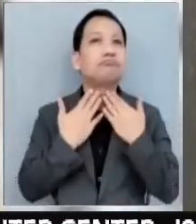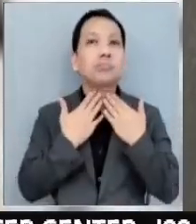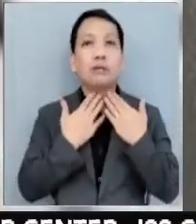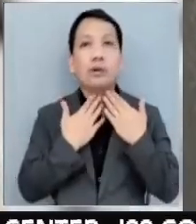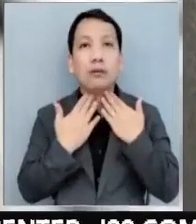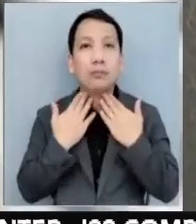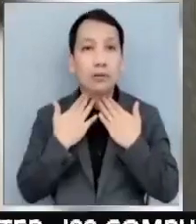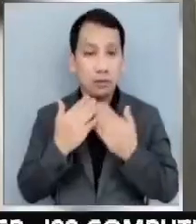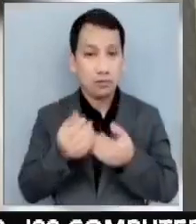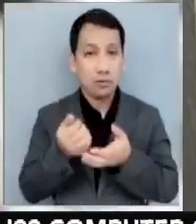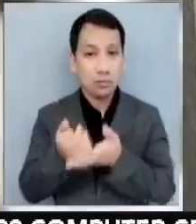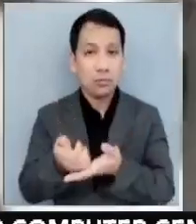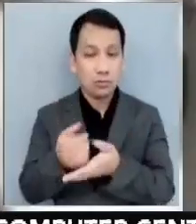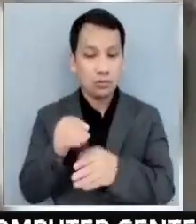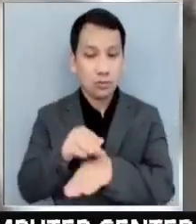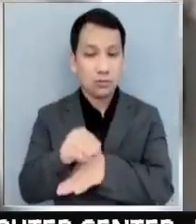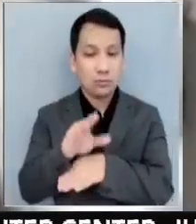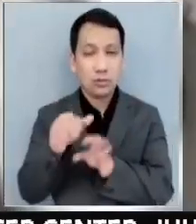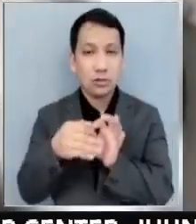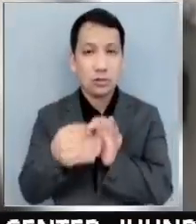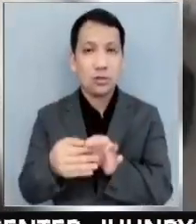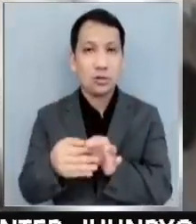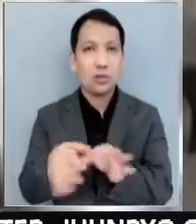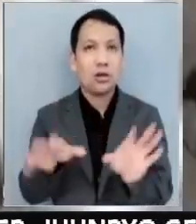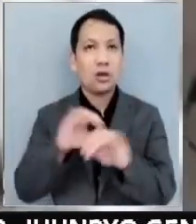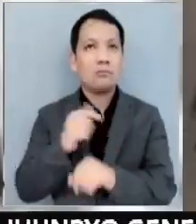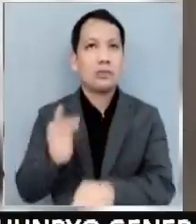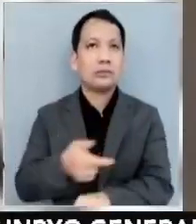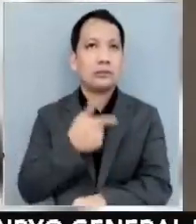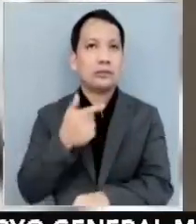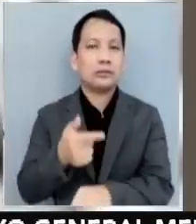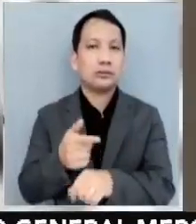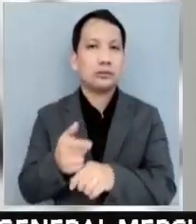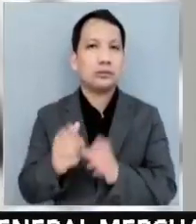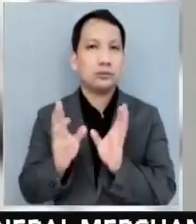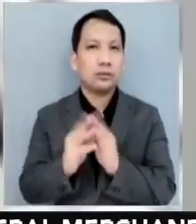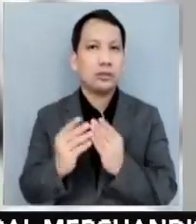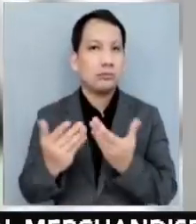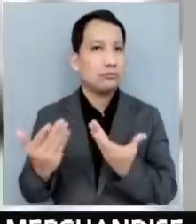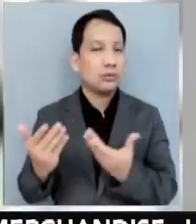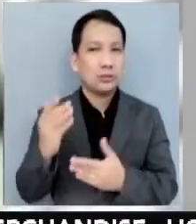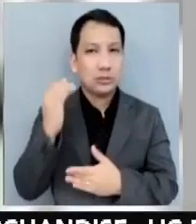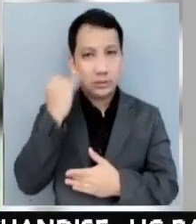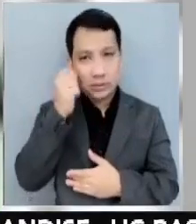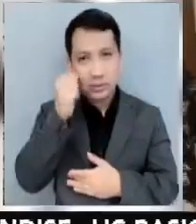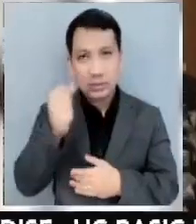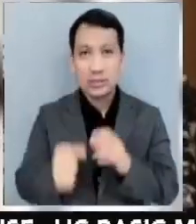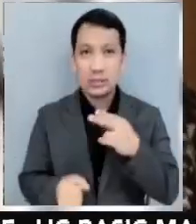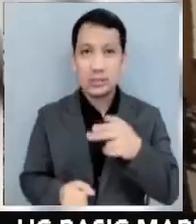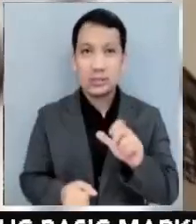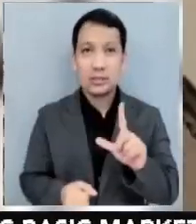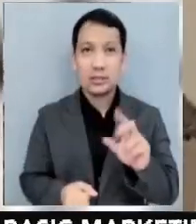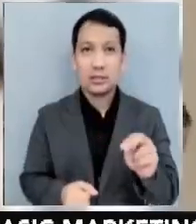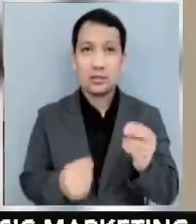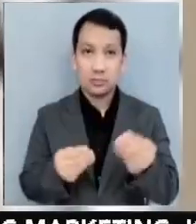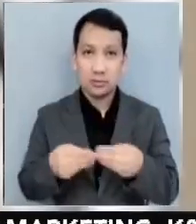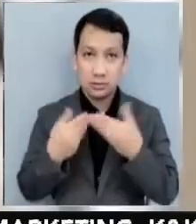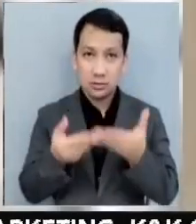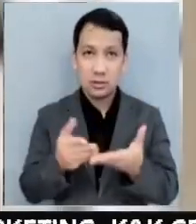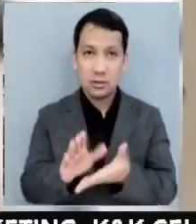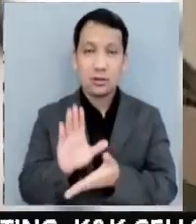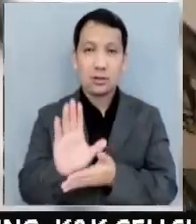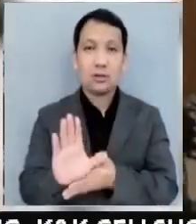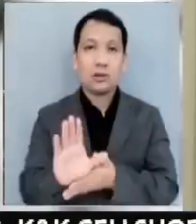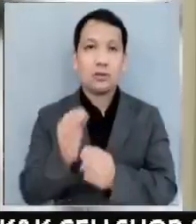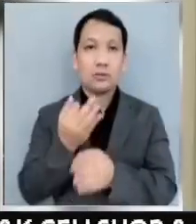agad itong ipakonsulta. Matagal na ring walang ngipin sina Lola Jega at Lola Helen. Kaya handog din natin sa kanila ang